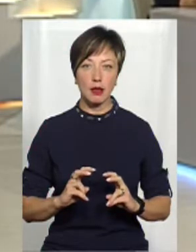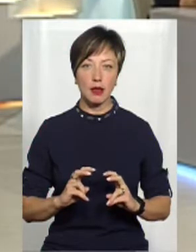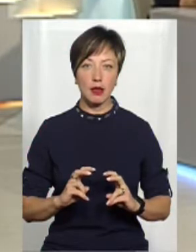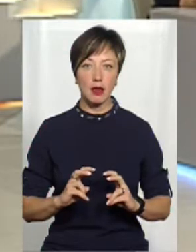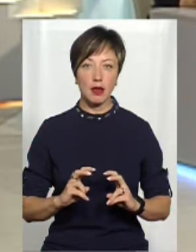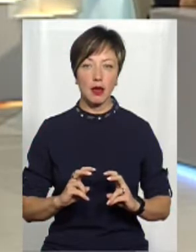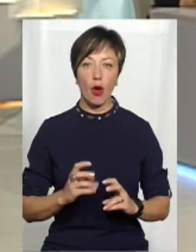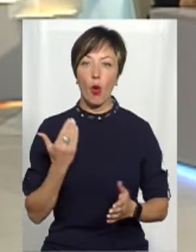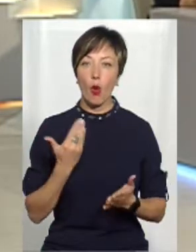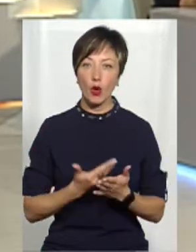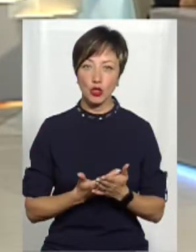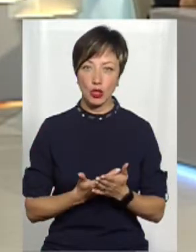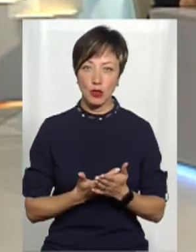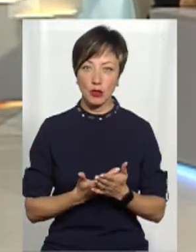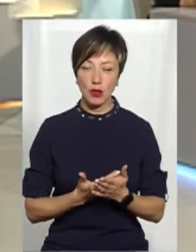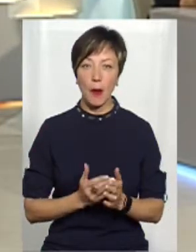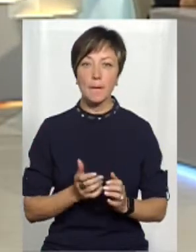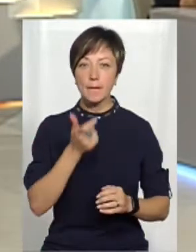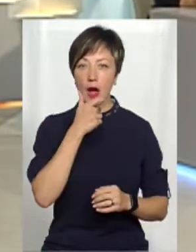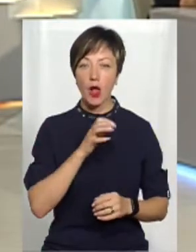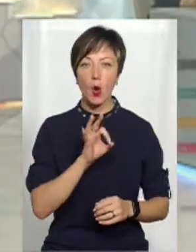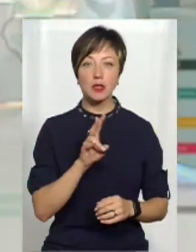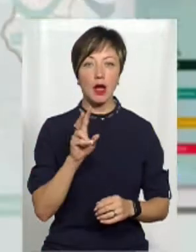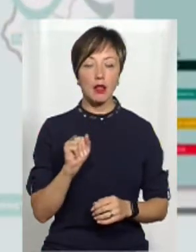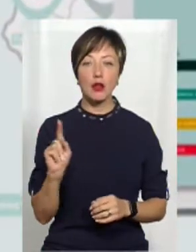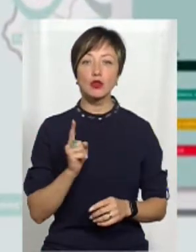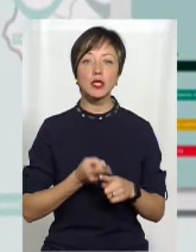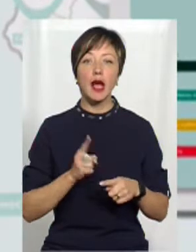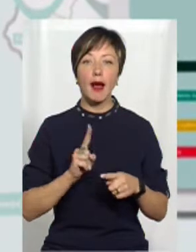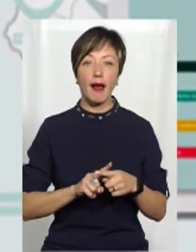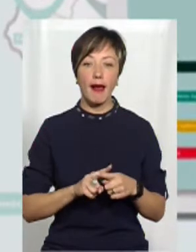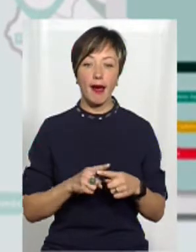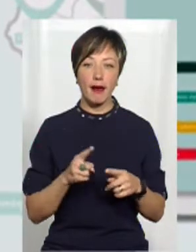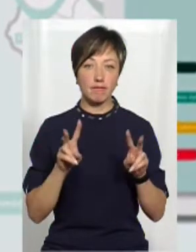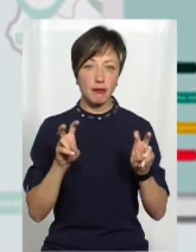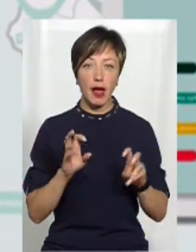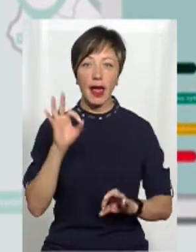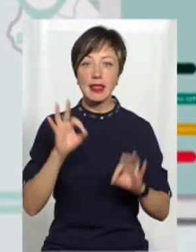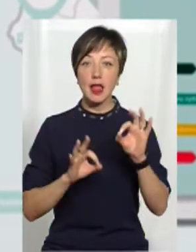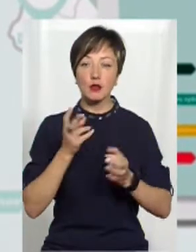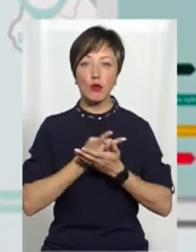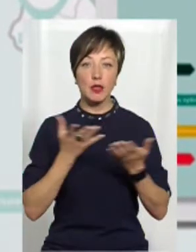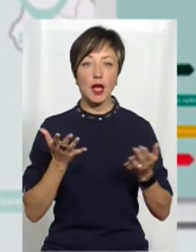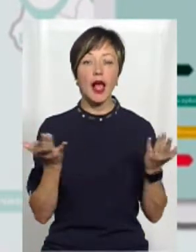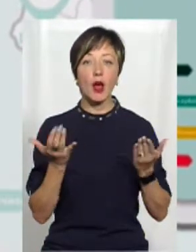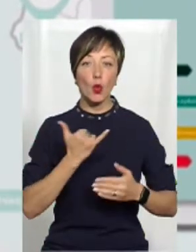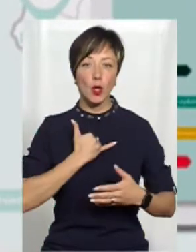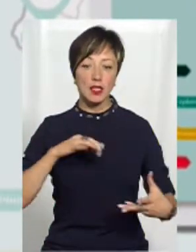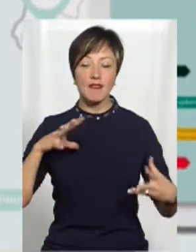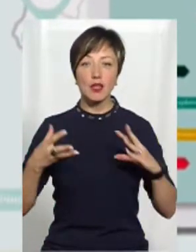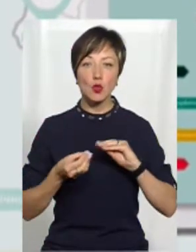досліджень. Отже, пані Оксано, що таке індекс публічності і які маємо результати